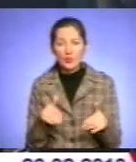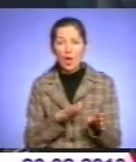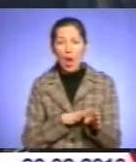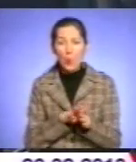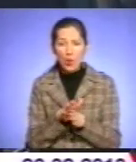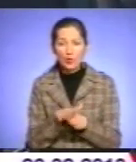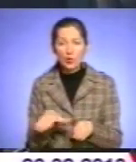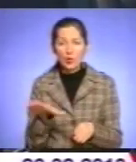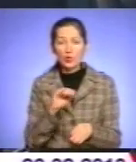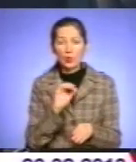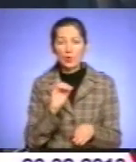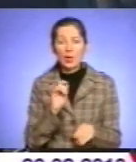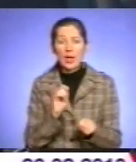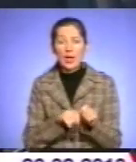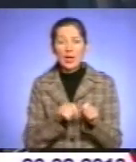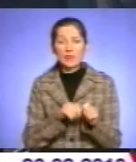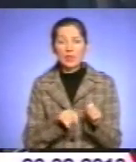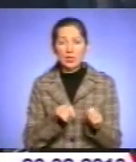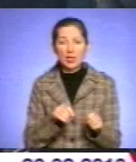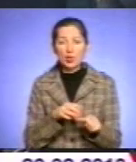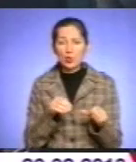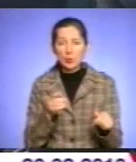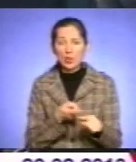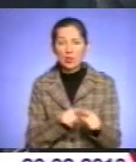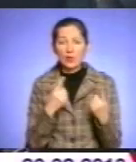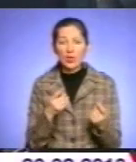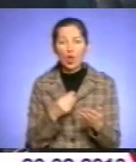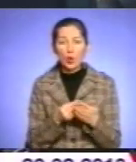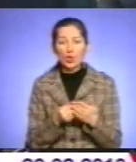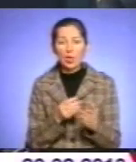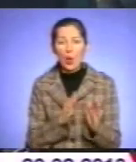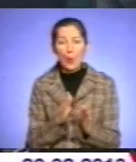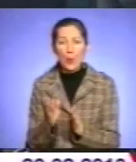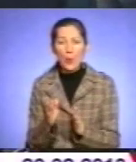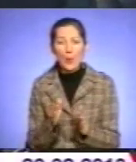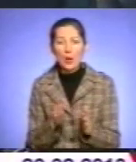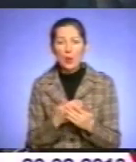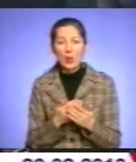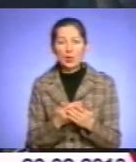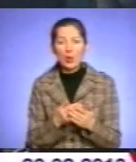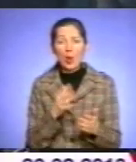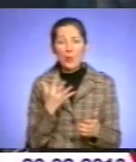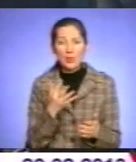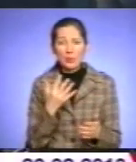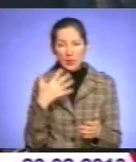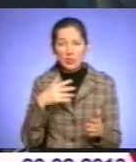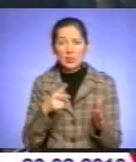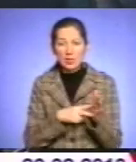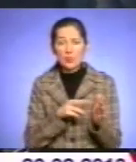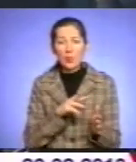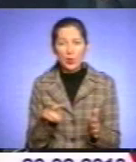повністю всю інвентаризацію землі, а це дуже немалі кошти, це порядка 50-70 мільйонів, так